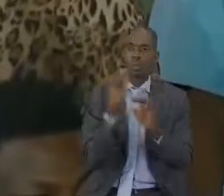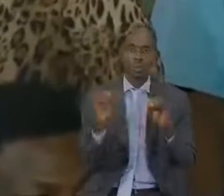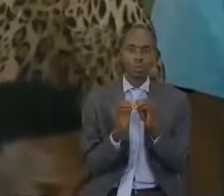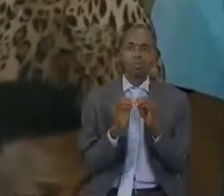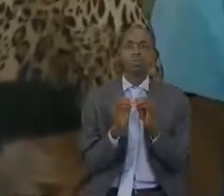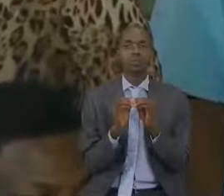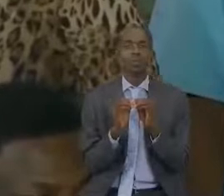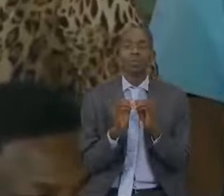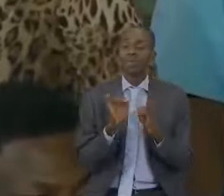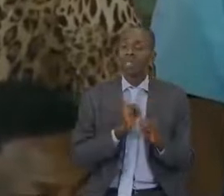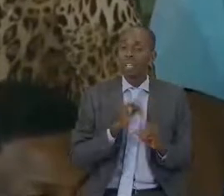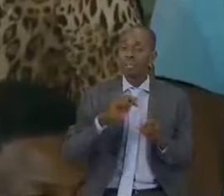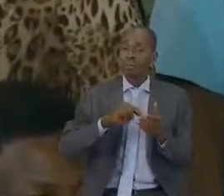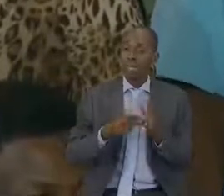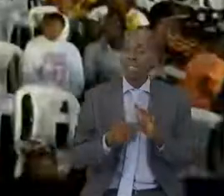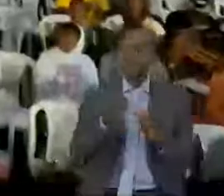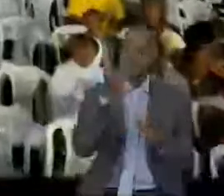J'ai dit, vous ne les verrez plus.